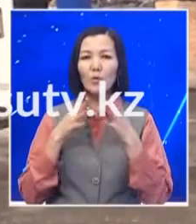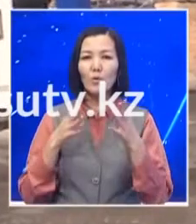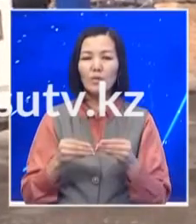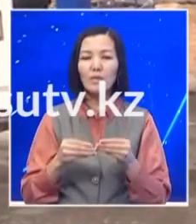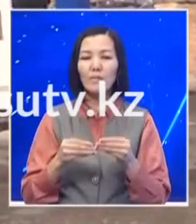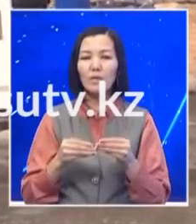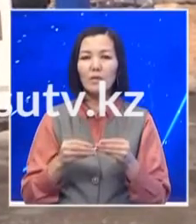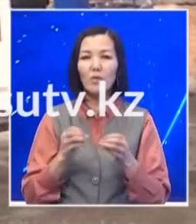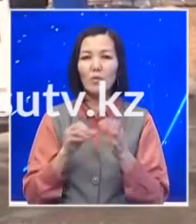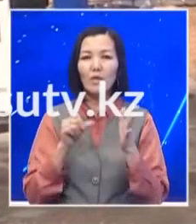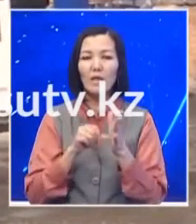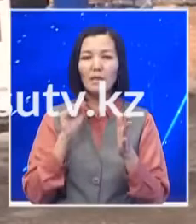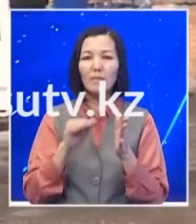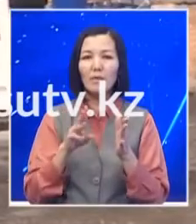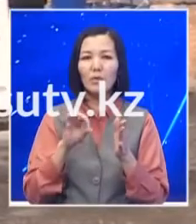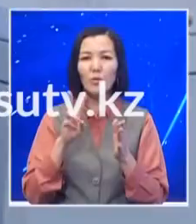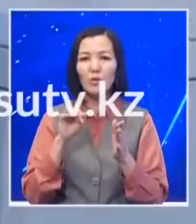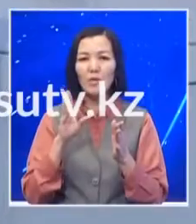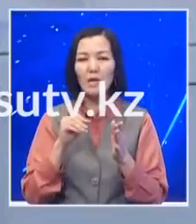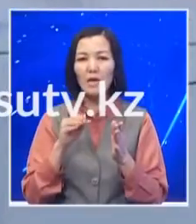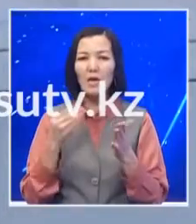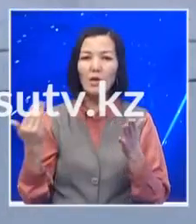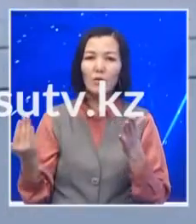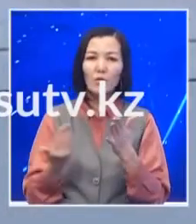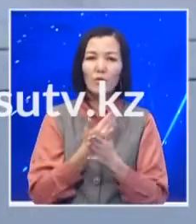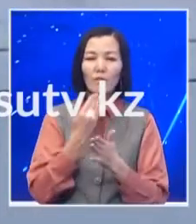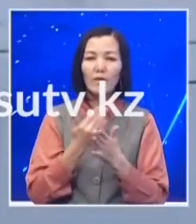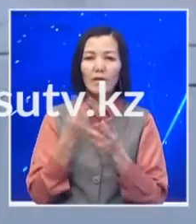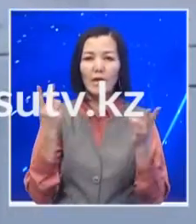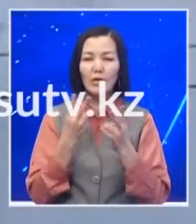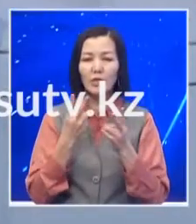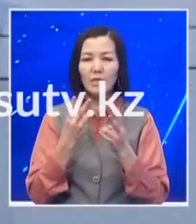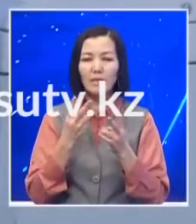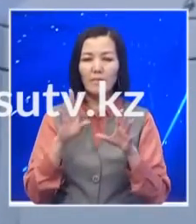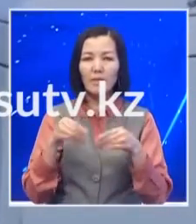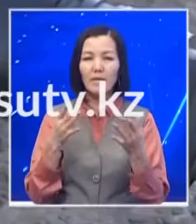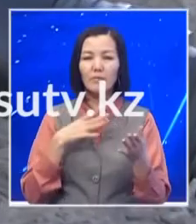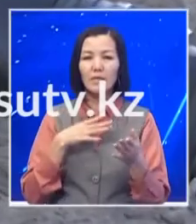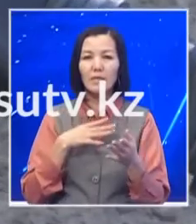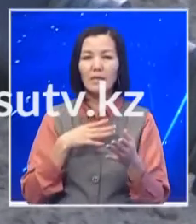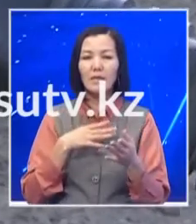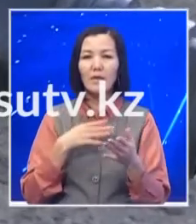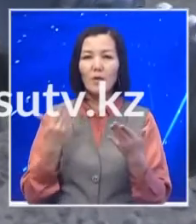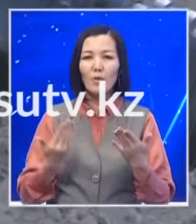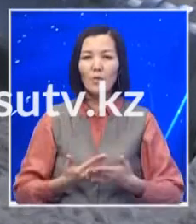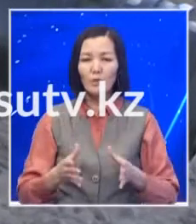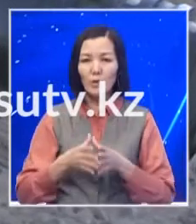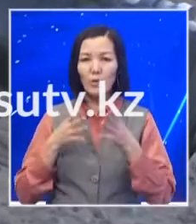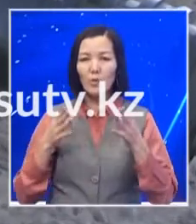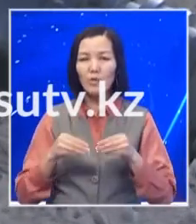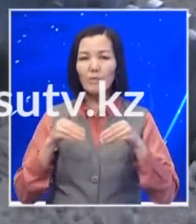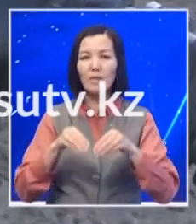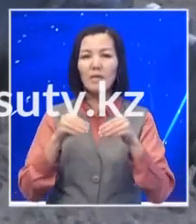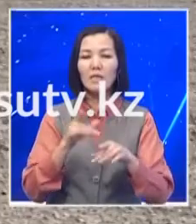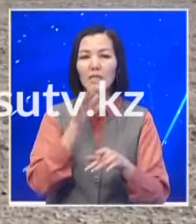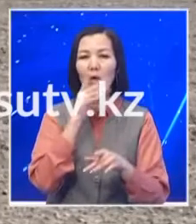16000 тоннаға жуық отын жағармай бөлінген. Қазір шаруа иелеріне қажетті көлем беріліп жатыр. Айта кетейік, өңірде көктемгі егіс науқаны